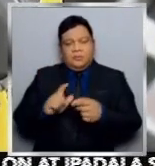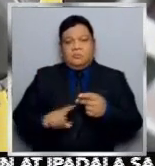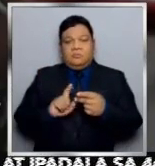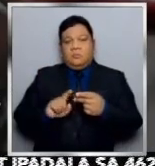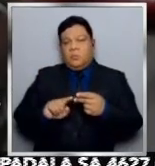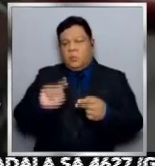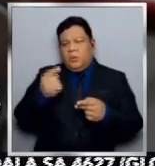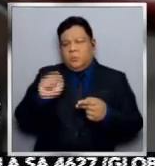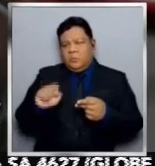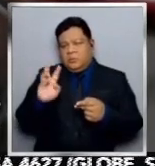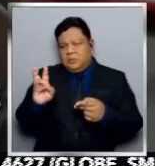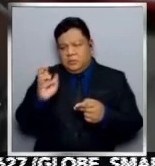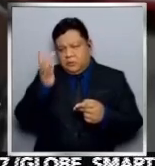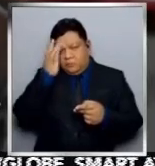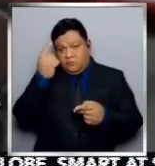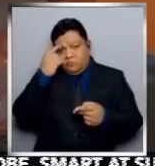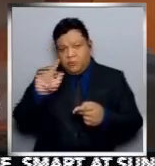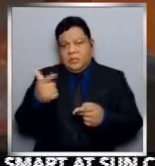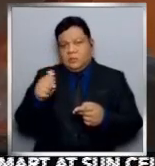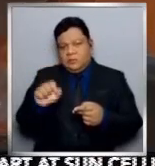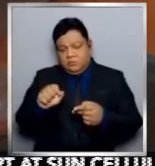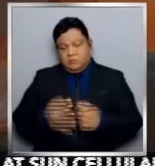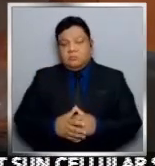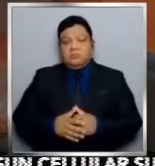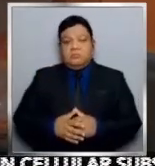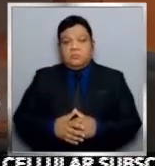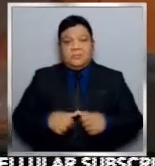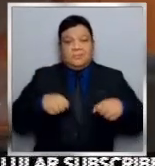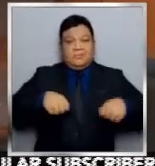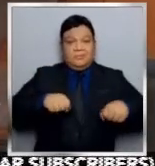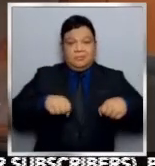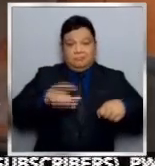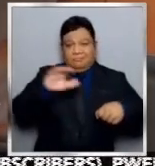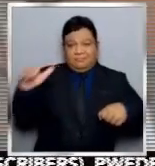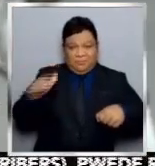centavos naman ang gasolina. Dahil dyan, maging mga tricycle driver humihirit na ng dagdag pasahe.